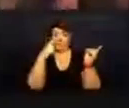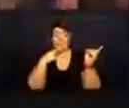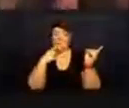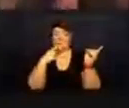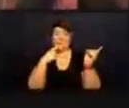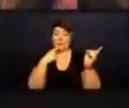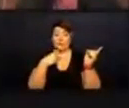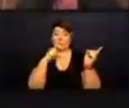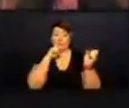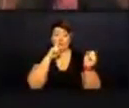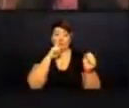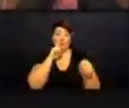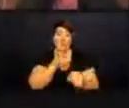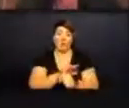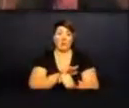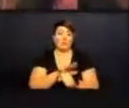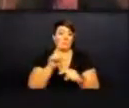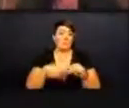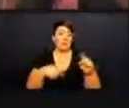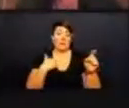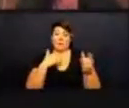katika masomo.